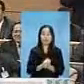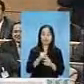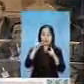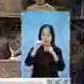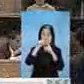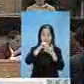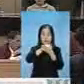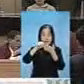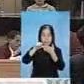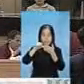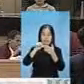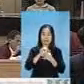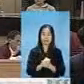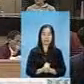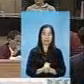า